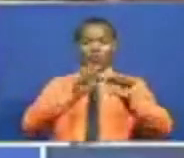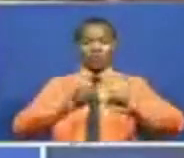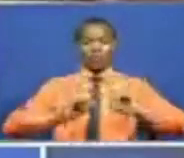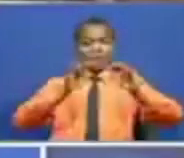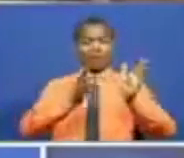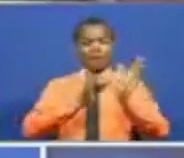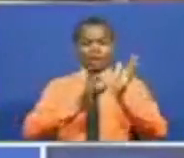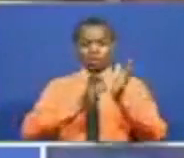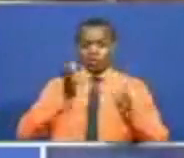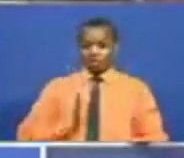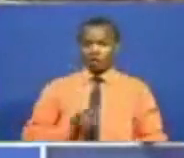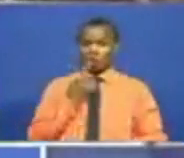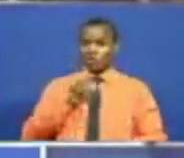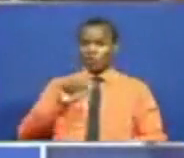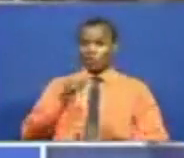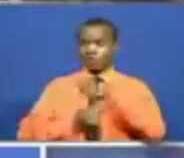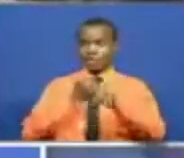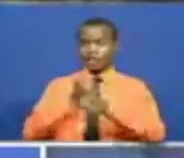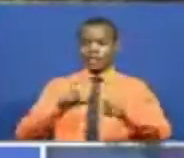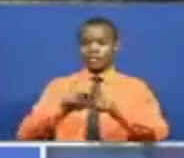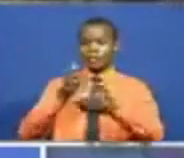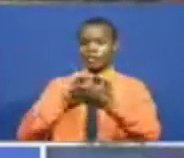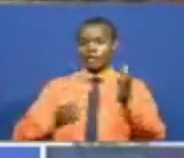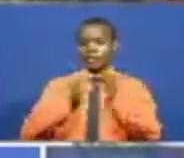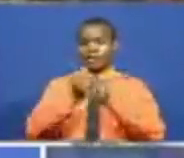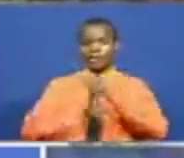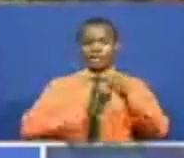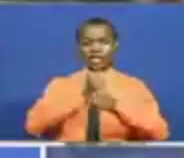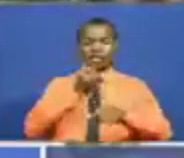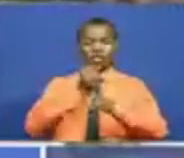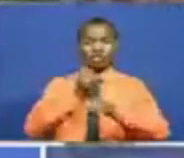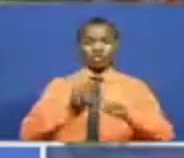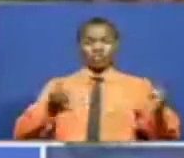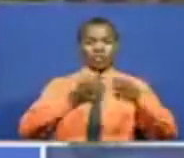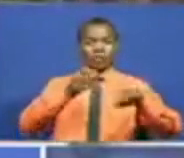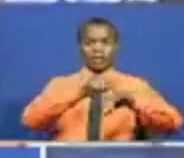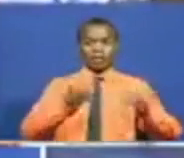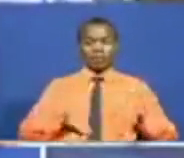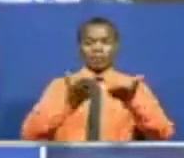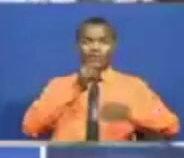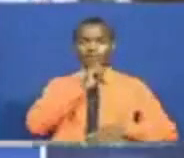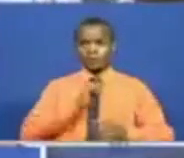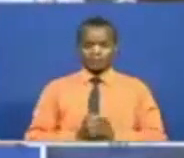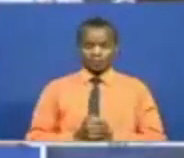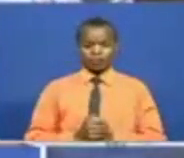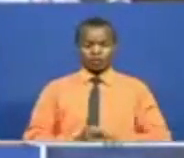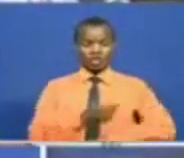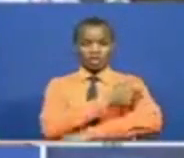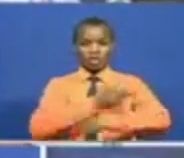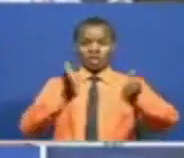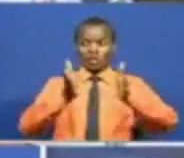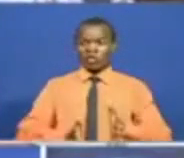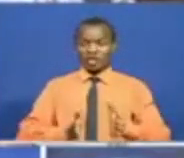for 5 years, some 6 years, some even 10 years on the same job group despite advancing themselves in learning. Madaktari walifutilia